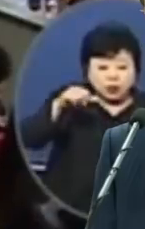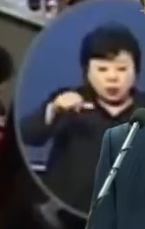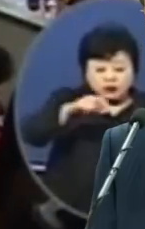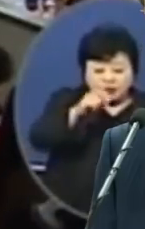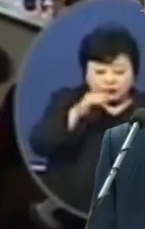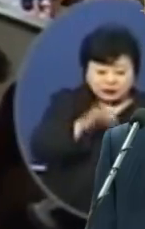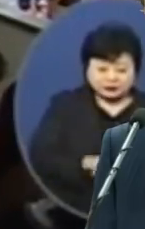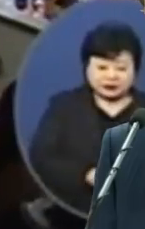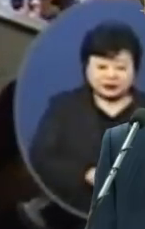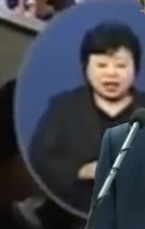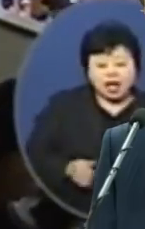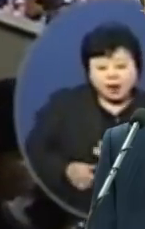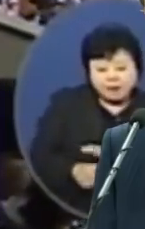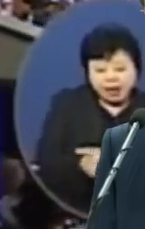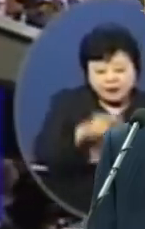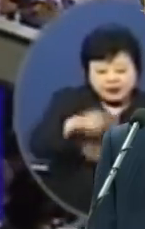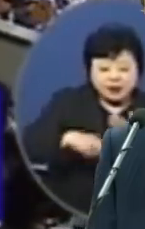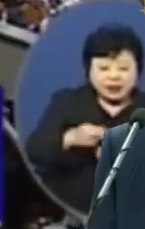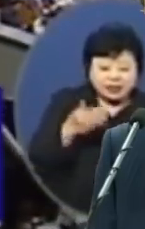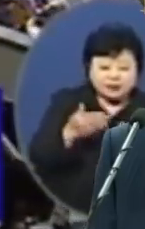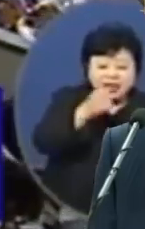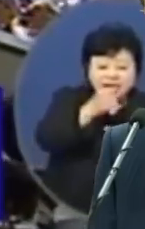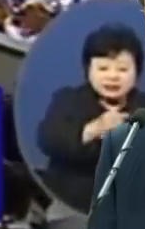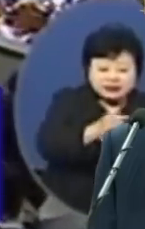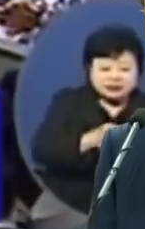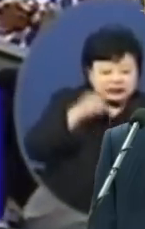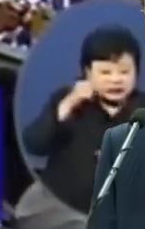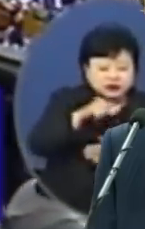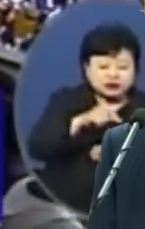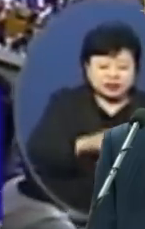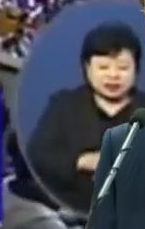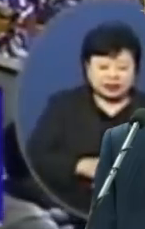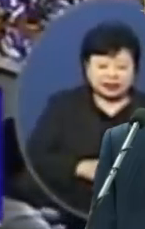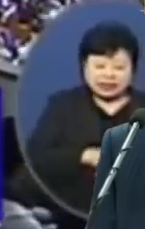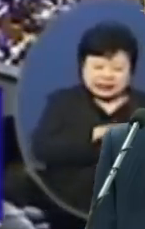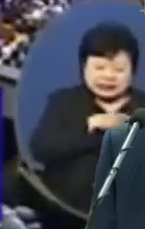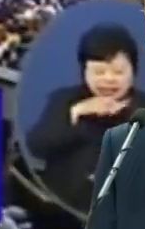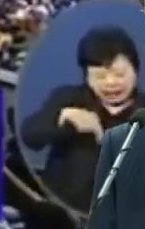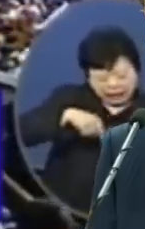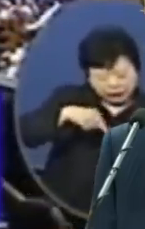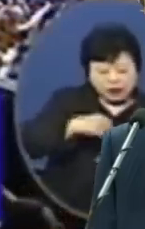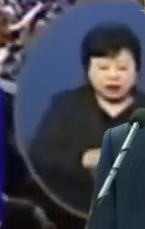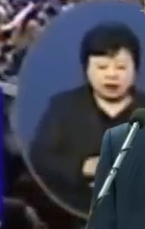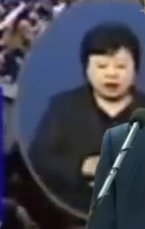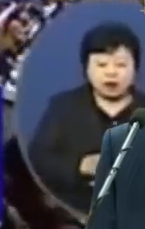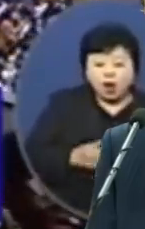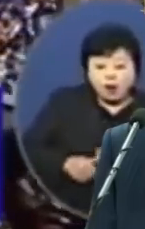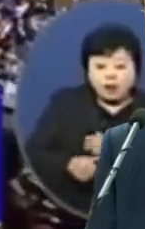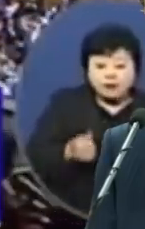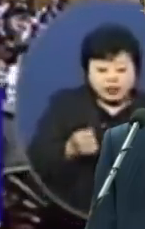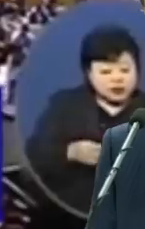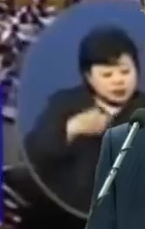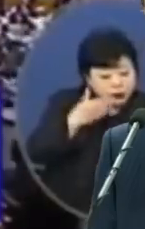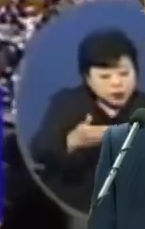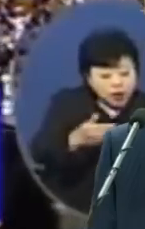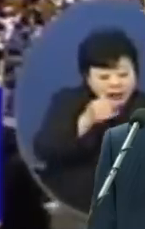기록되어 있습니다. 그런데 뱀은 야훼 하나님이 지으신 들짐승 중에 가장 강교하니라. 뱀이 여자에게 물어 이르되